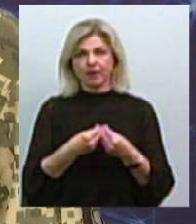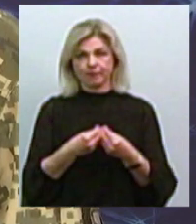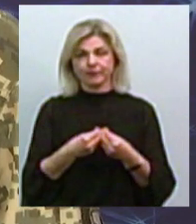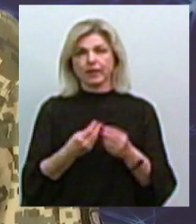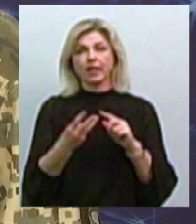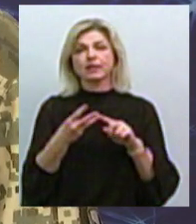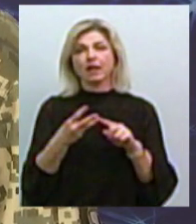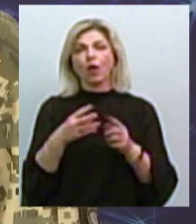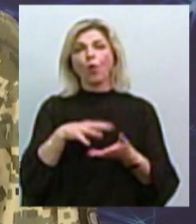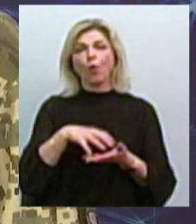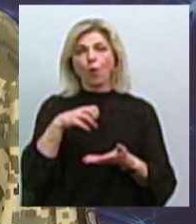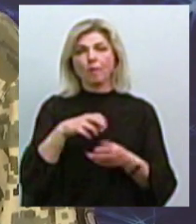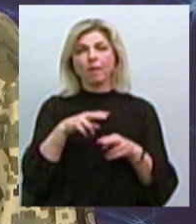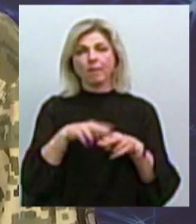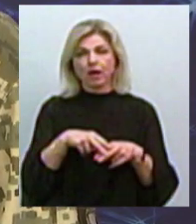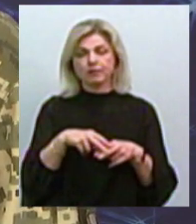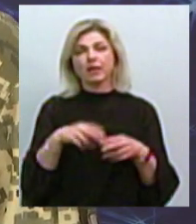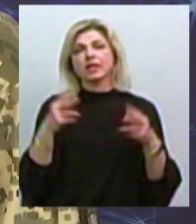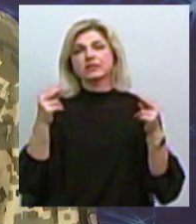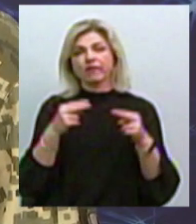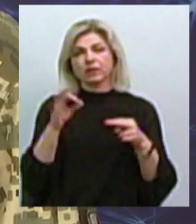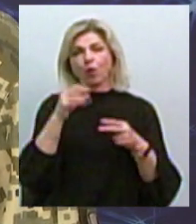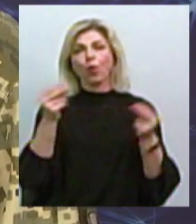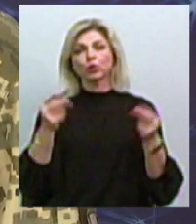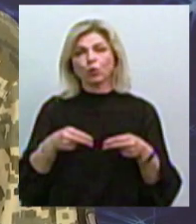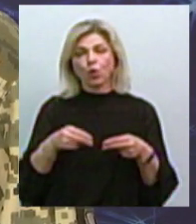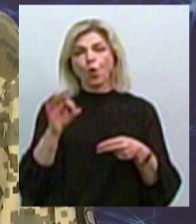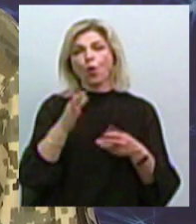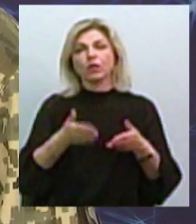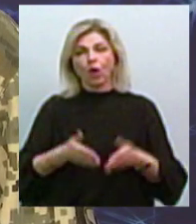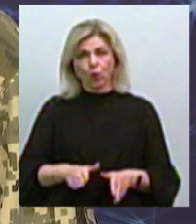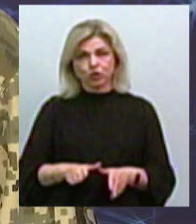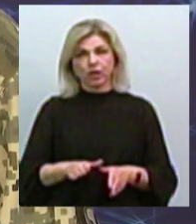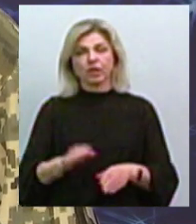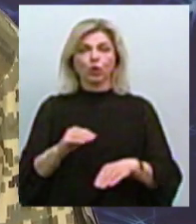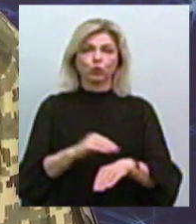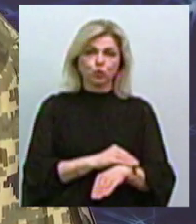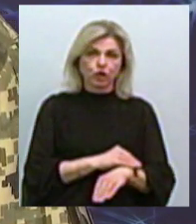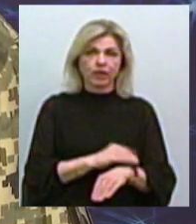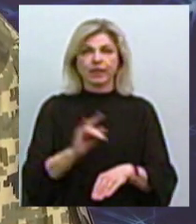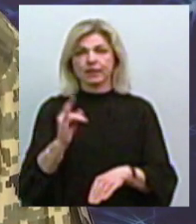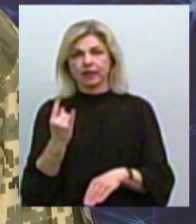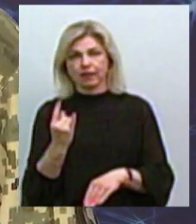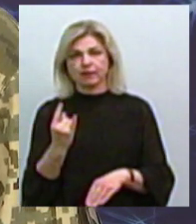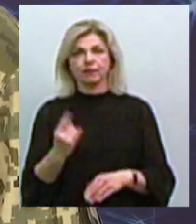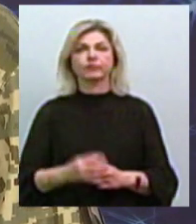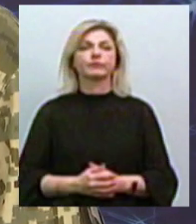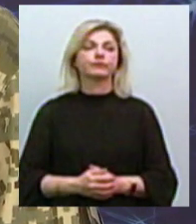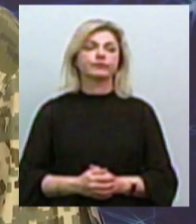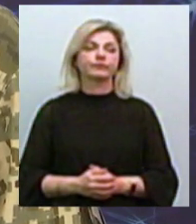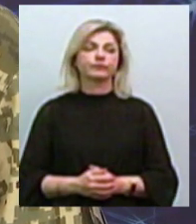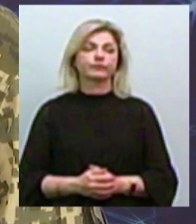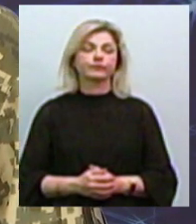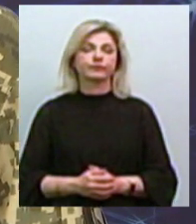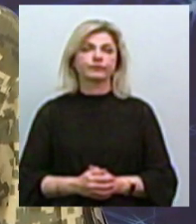копія паспортів, свідоцтв про одруження, свідоцтв про народження, дружини, дитини і так